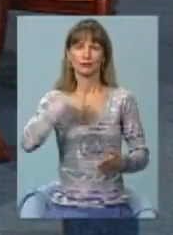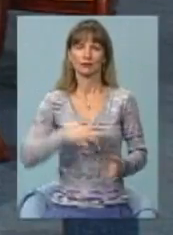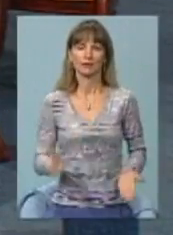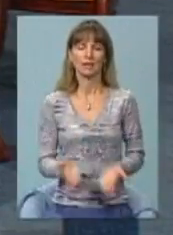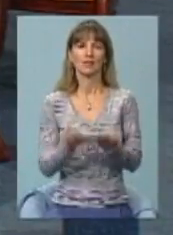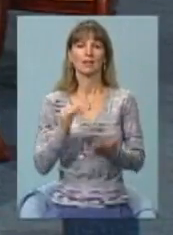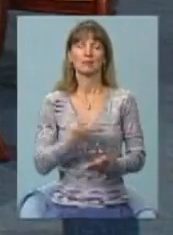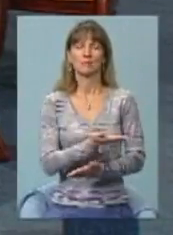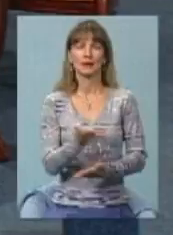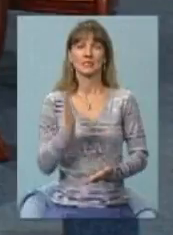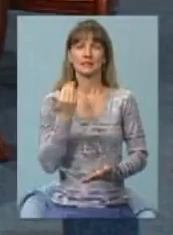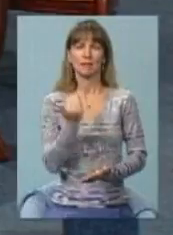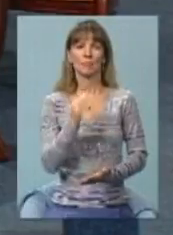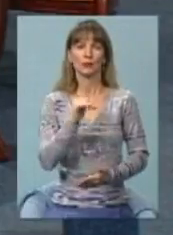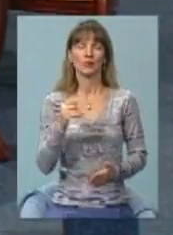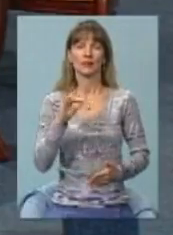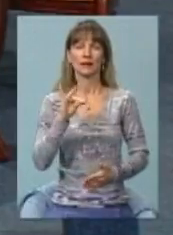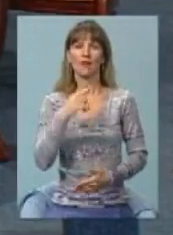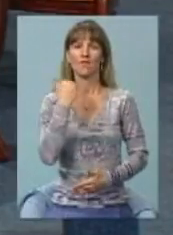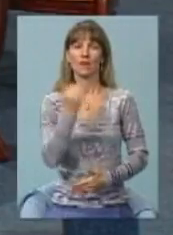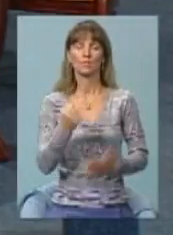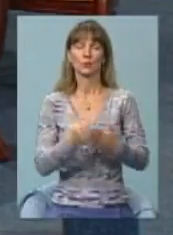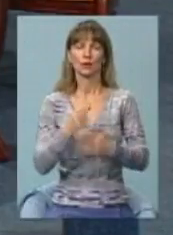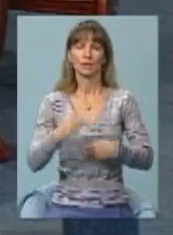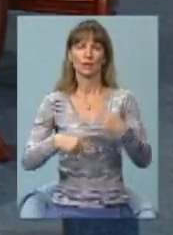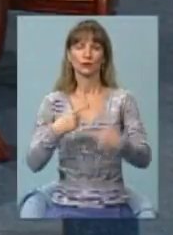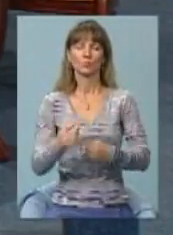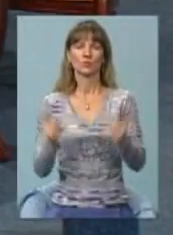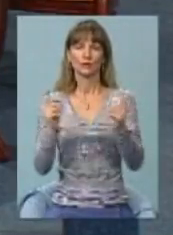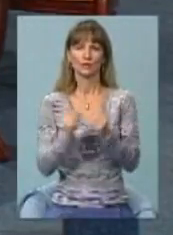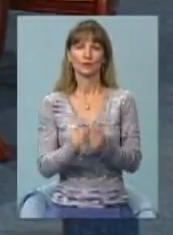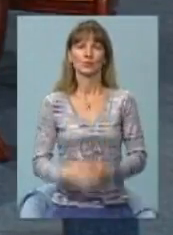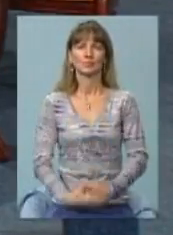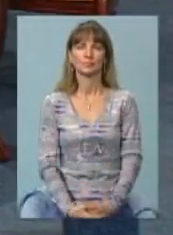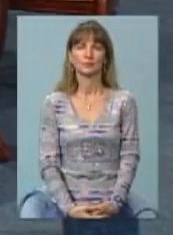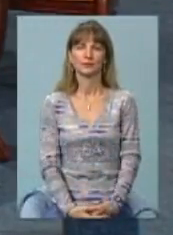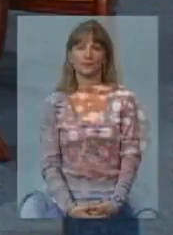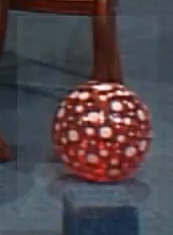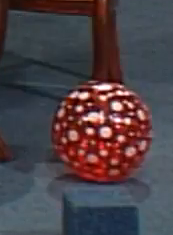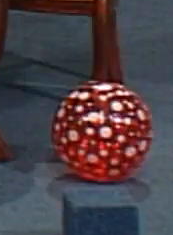настрою. І ми з вами прощаємося і говоримо вам до наступних зустрічей. До побачення!